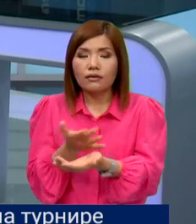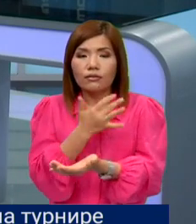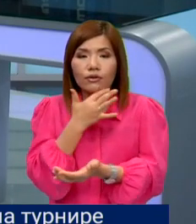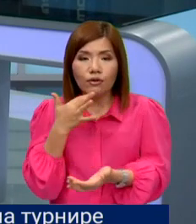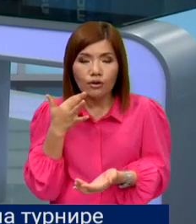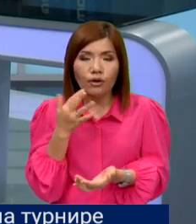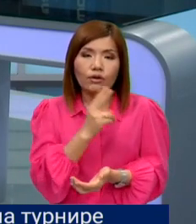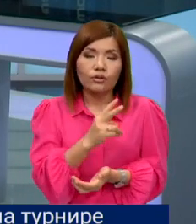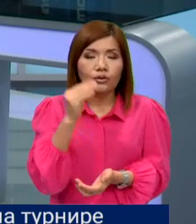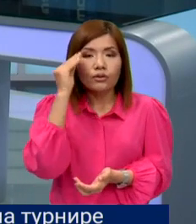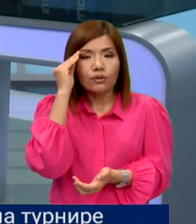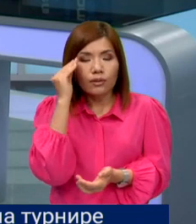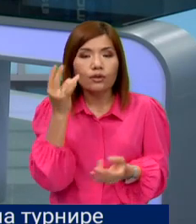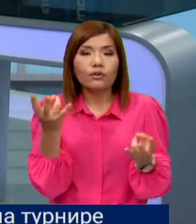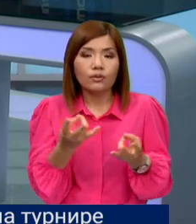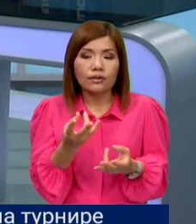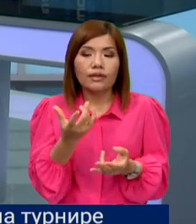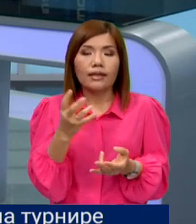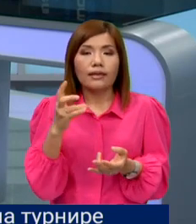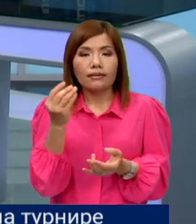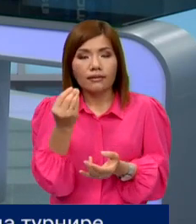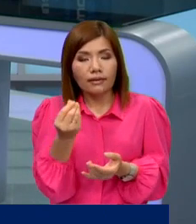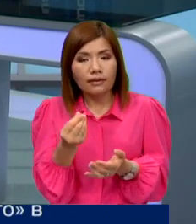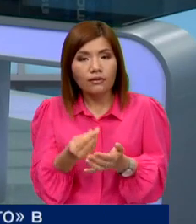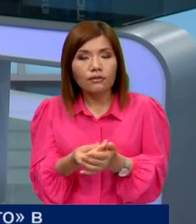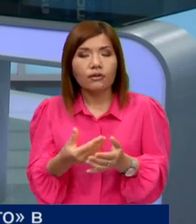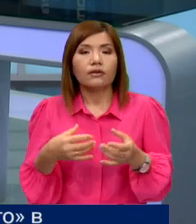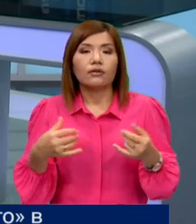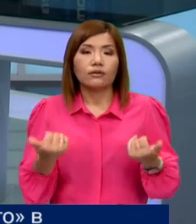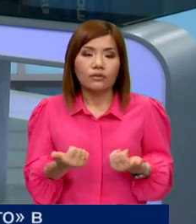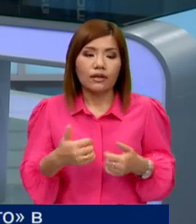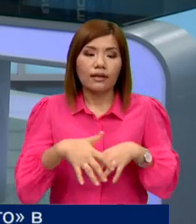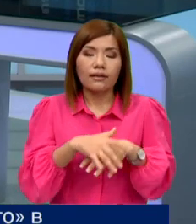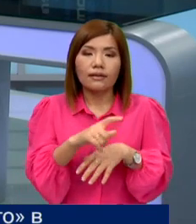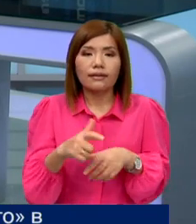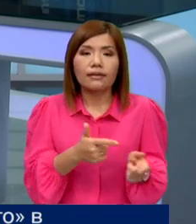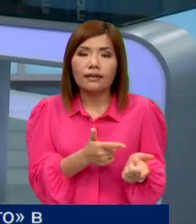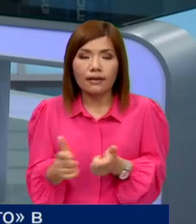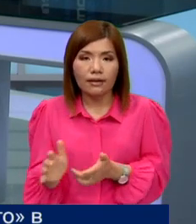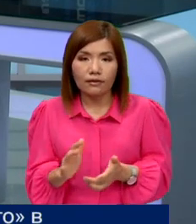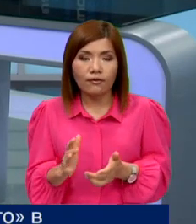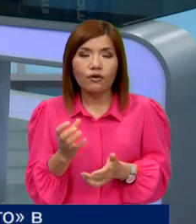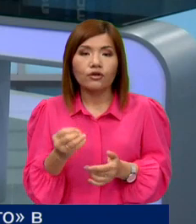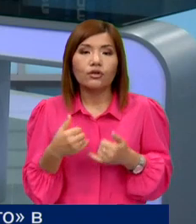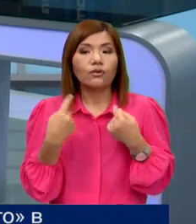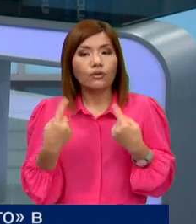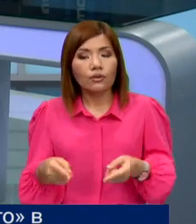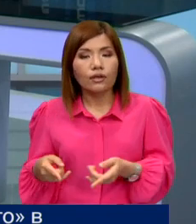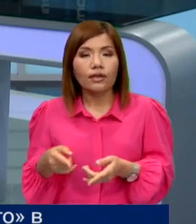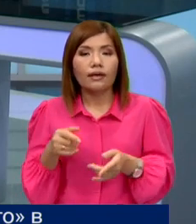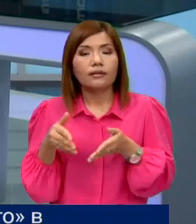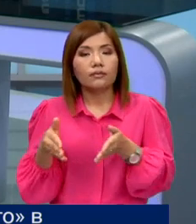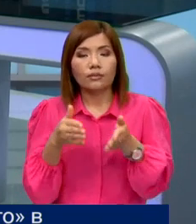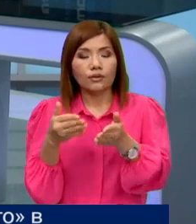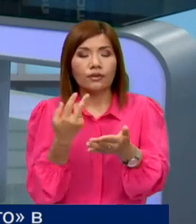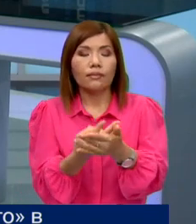поводу. Кто-то считает, что пора зарабатывать на ценных бумагах, а другие говорят, что население Казахстана к этому еще не готово и предлагают другие способы